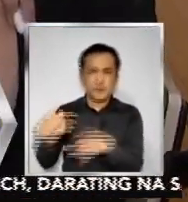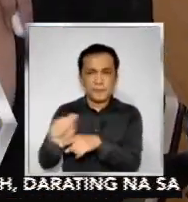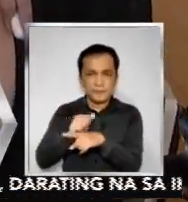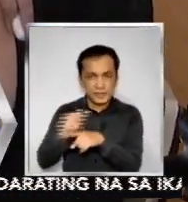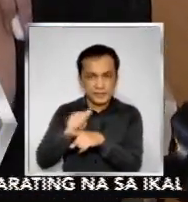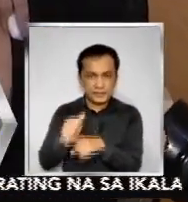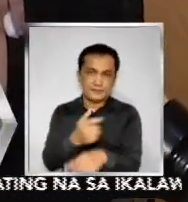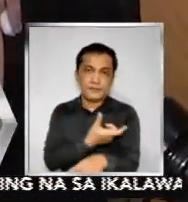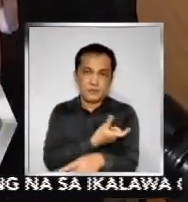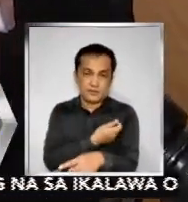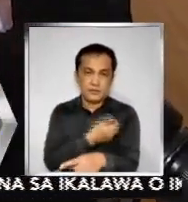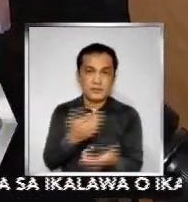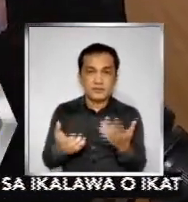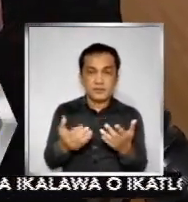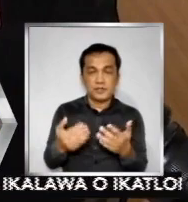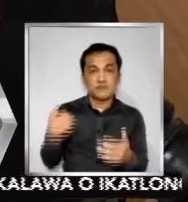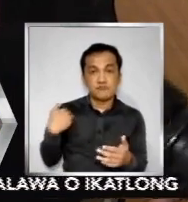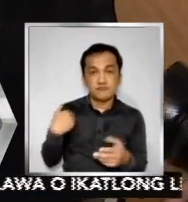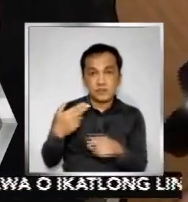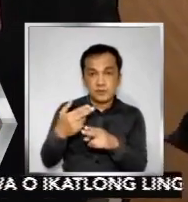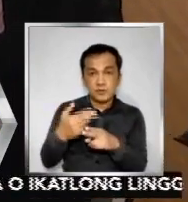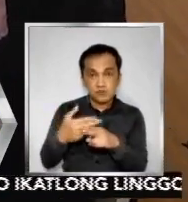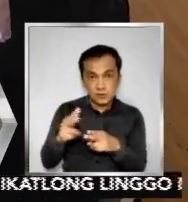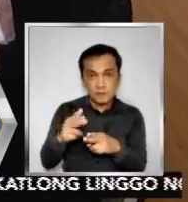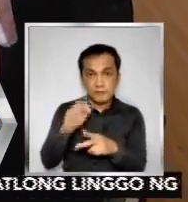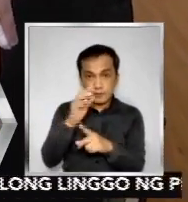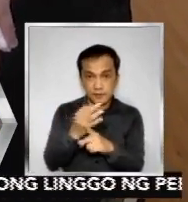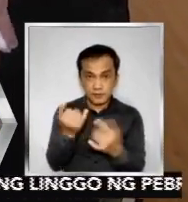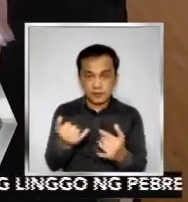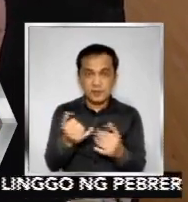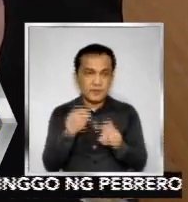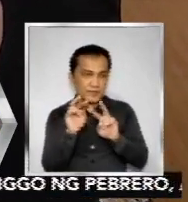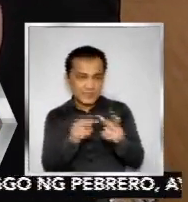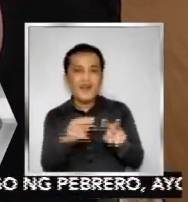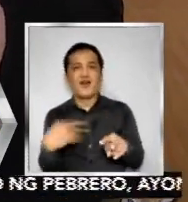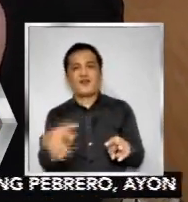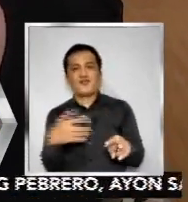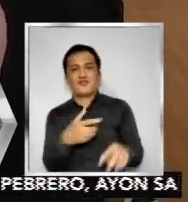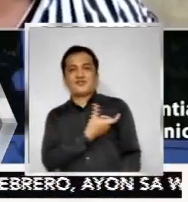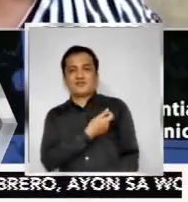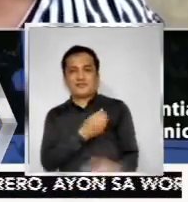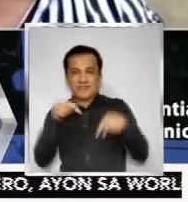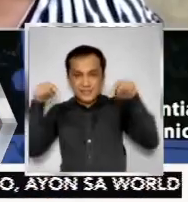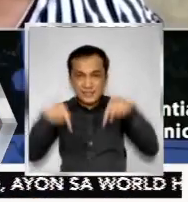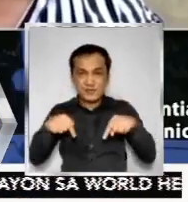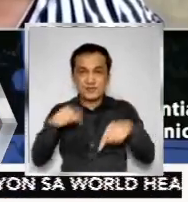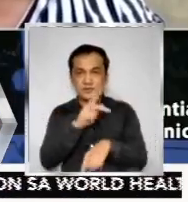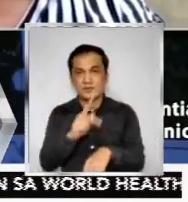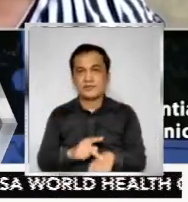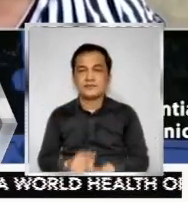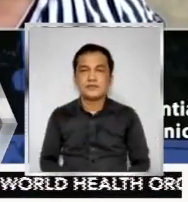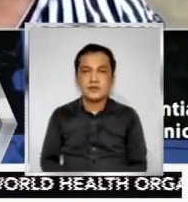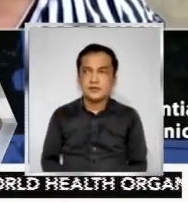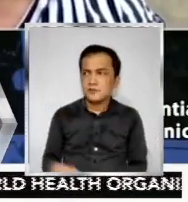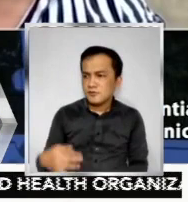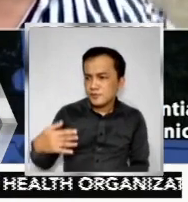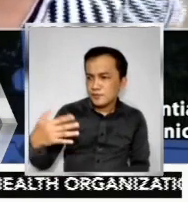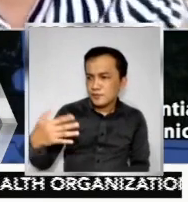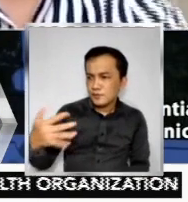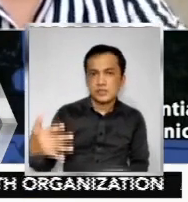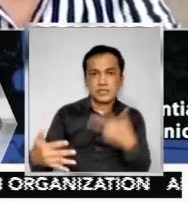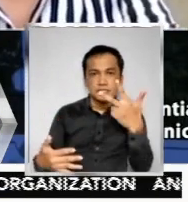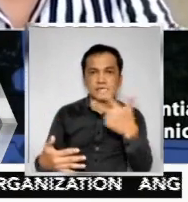raw hindi matapos ang Pebrero ay makakita na tayo ng binabakunahan dito sa Pilipinas. It will take about 3 to 5 days bago po